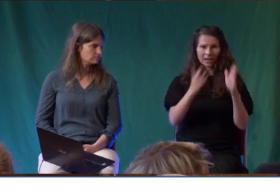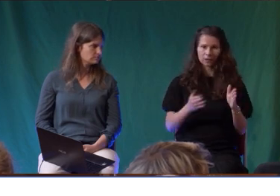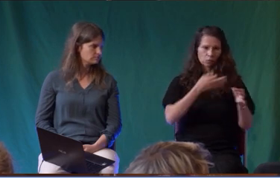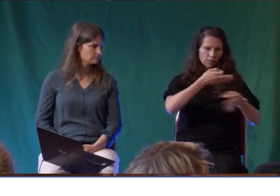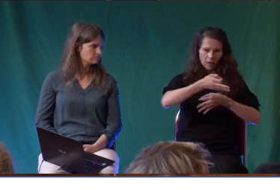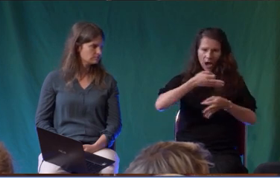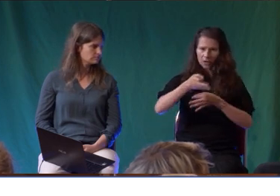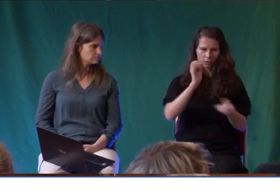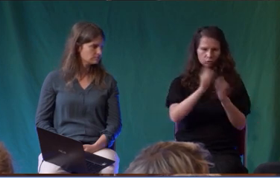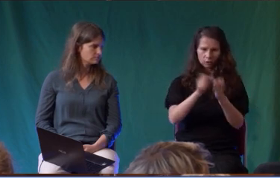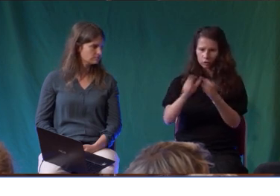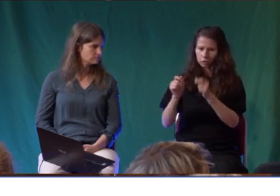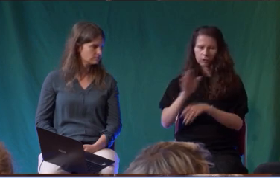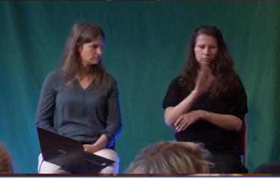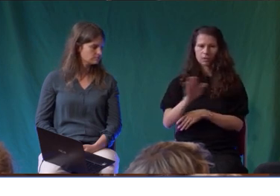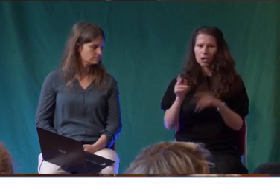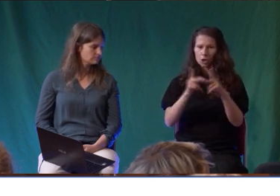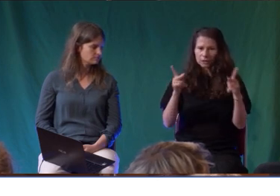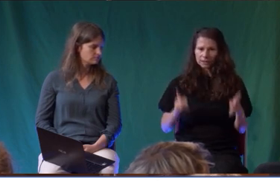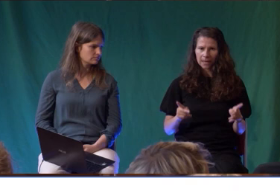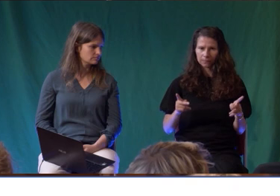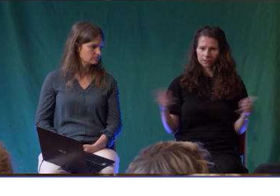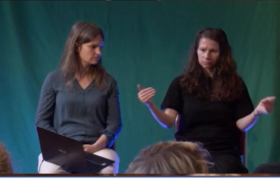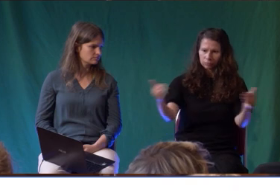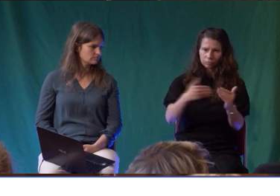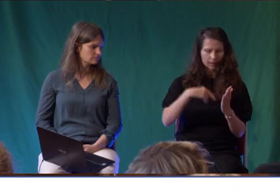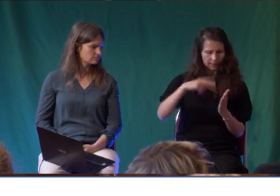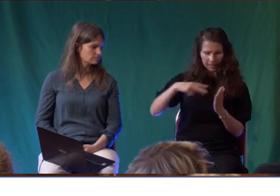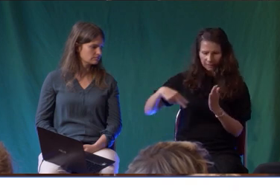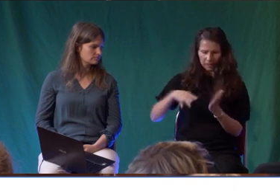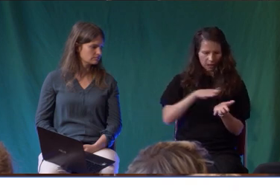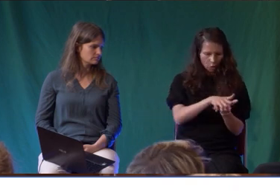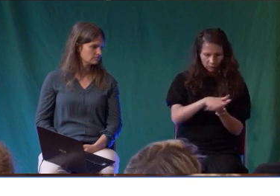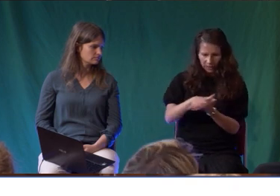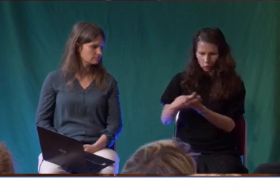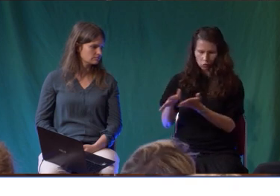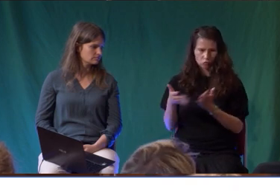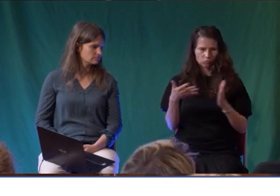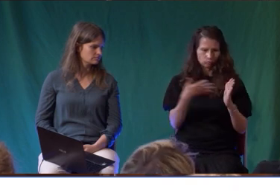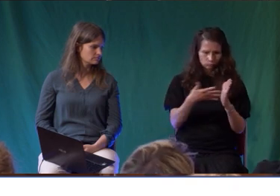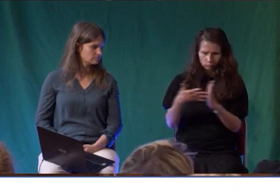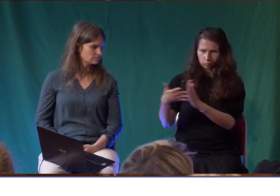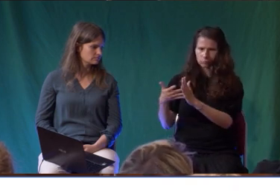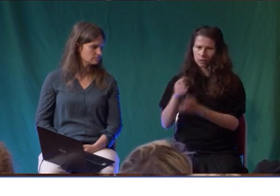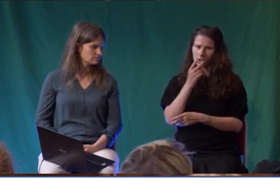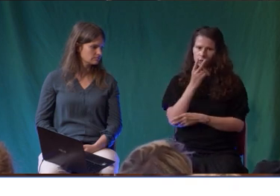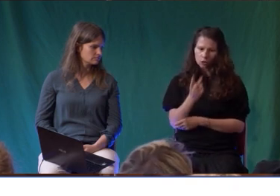Konzepte von Einrichtungen gelesen und ausgewertet wir haben geguckt was ist schon alles an Büchern